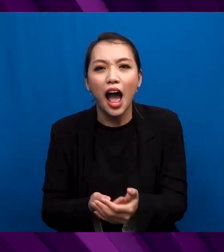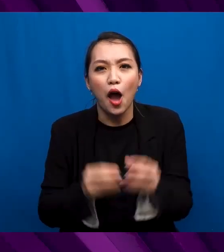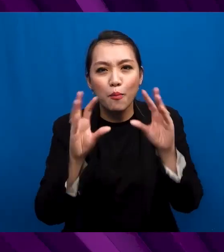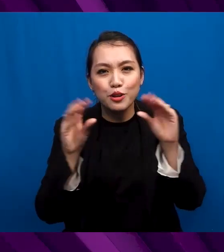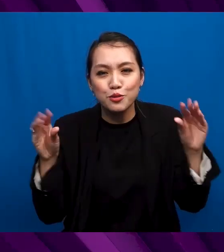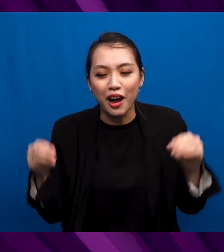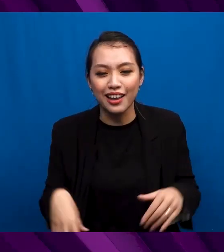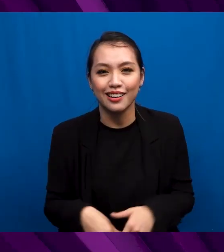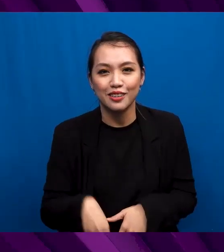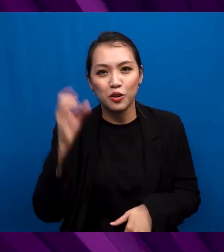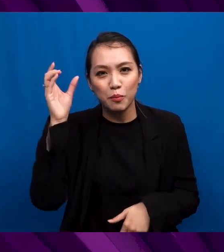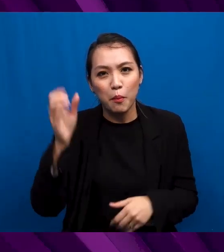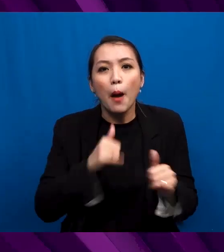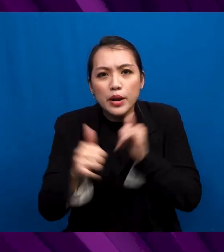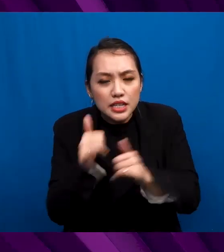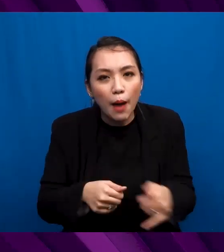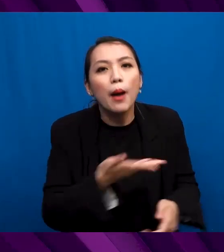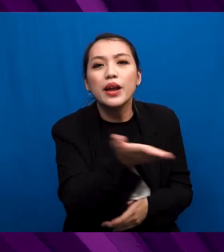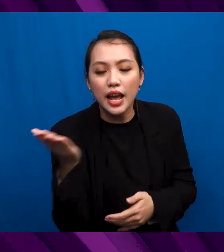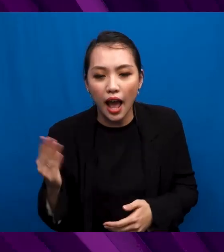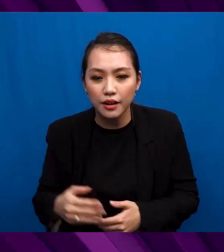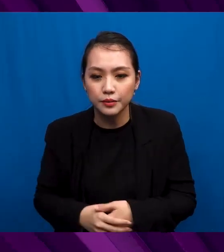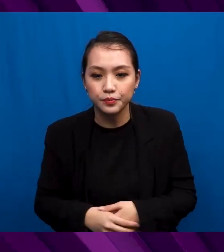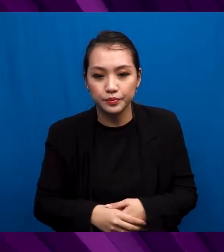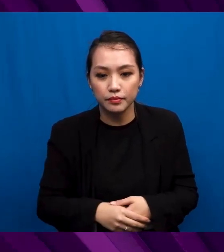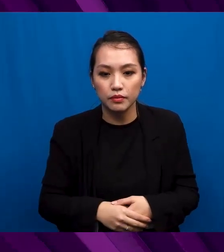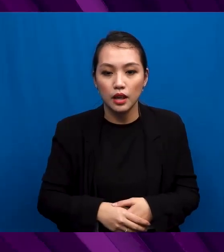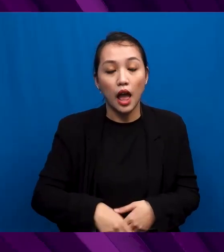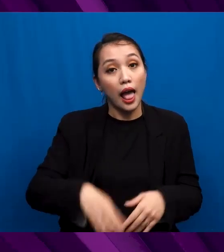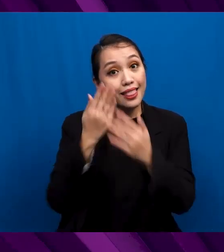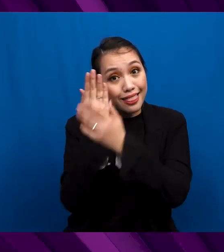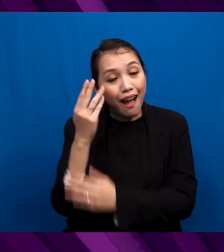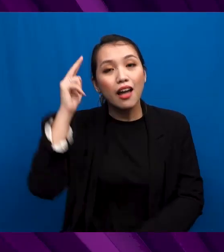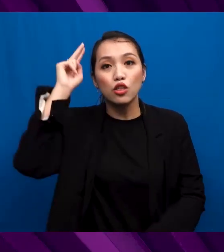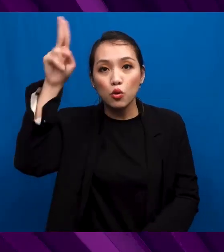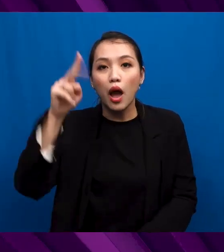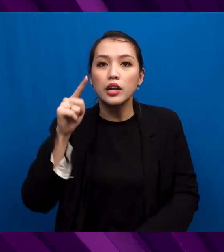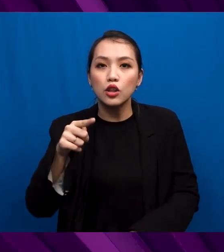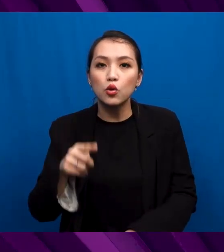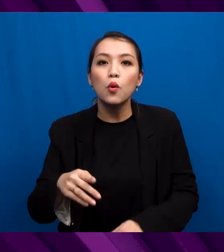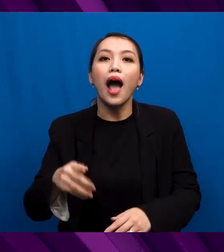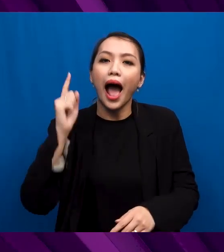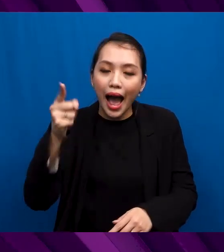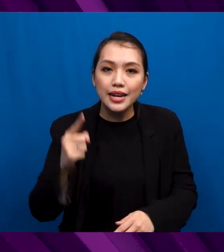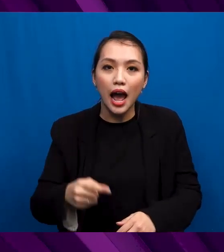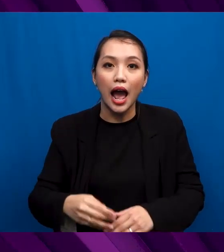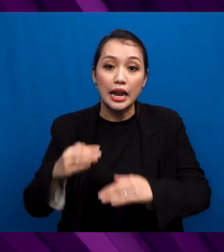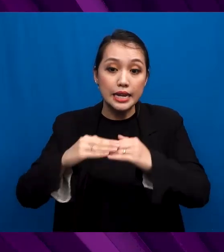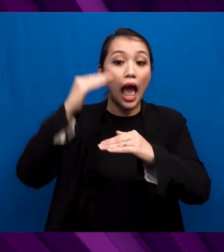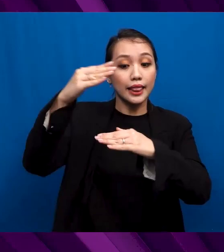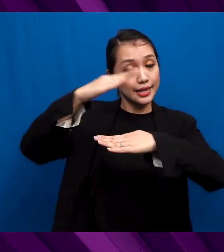Tuhan. Tangan Tuhan itu terletak atas tangan orang-orang Yehuda yang bekerja dan berusaha. Imannya aktif luar